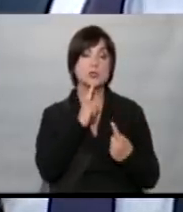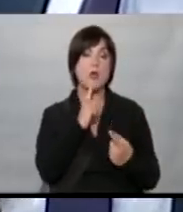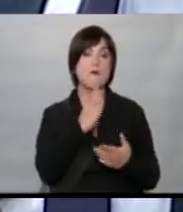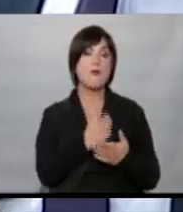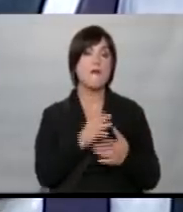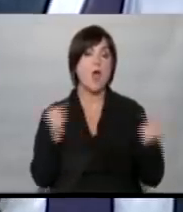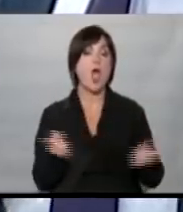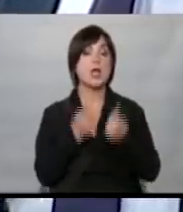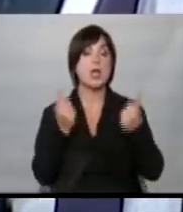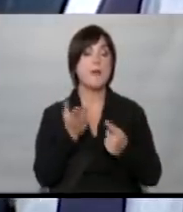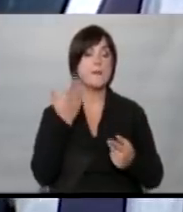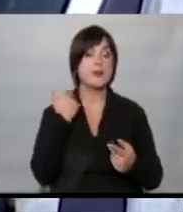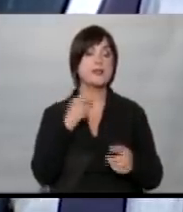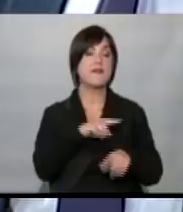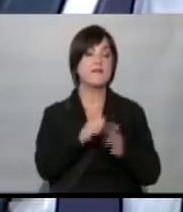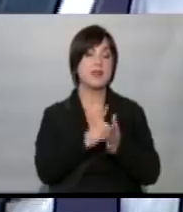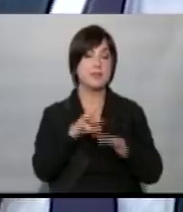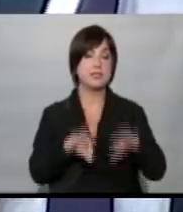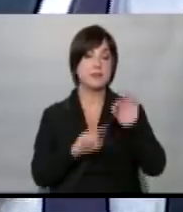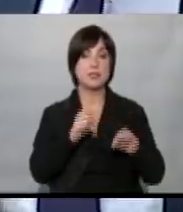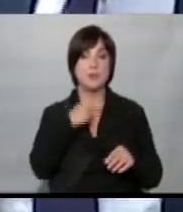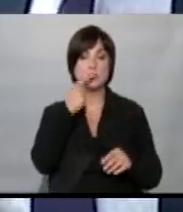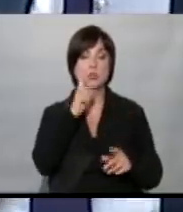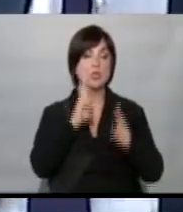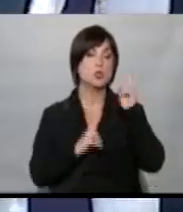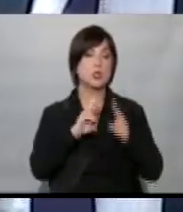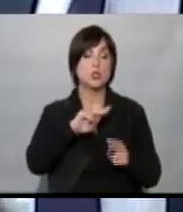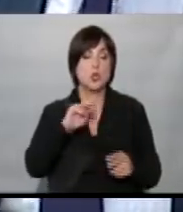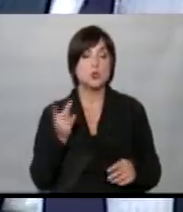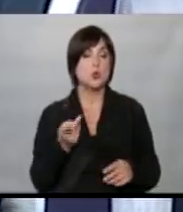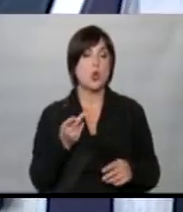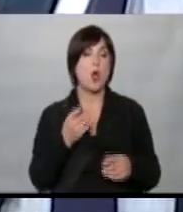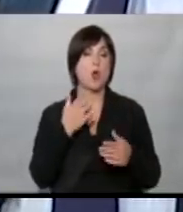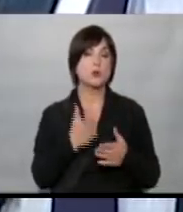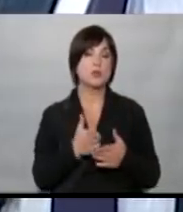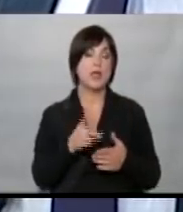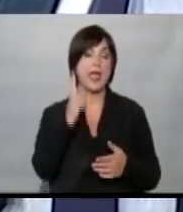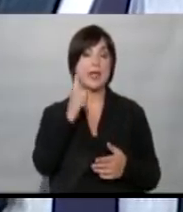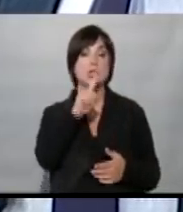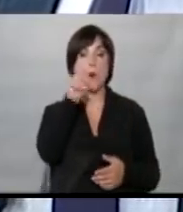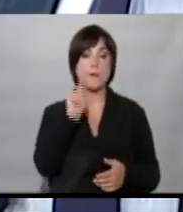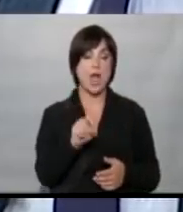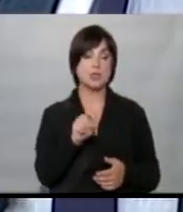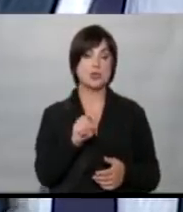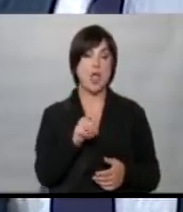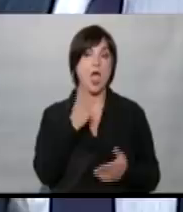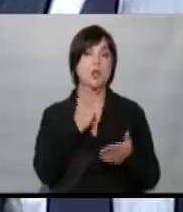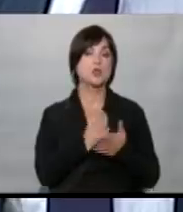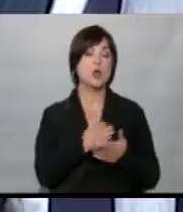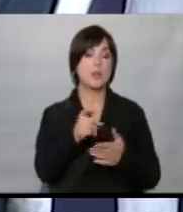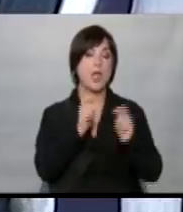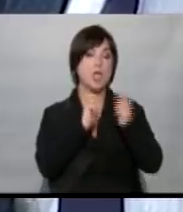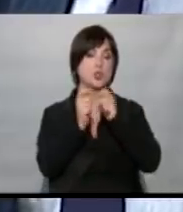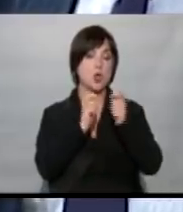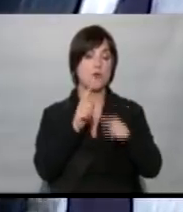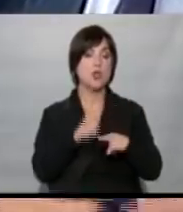во кампањата на предвремените избори нема да се дискутира за ништо друго, освен за едно прашање. А тоа ќе биде договор